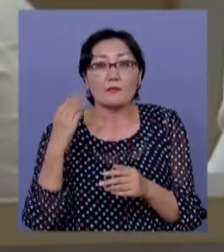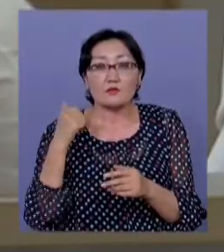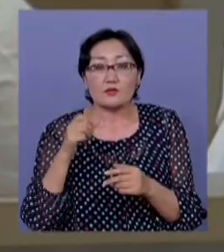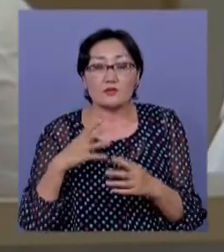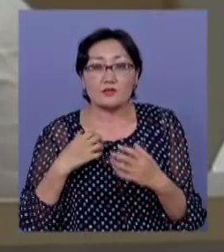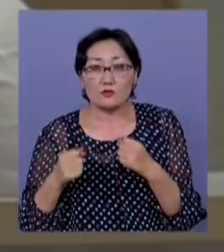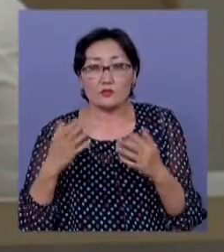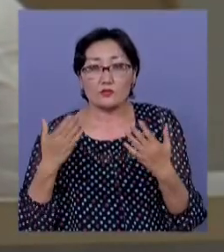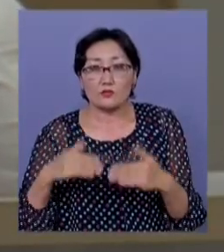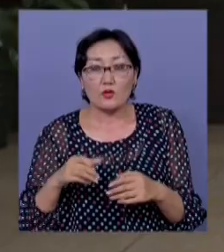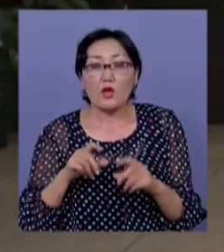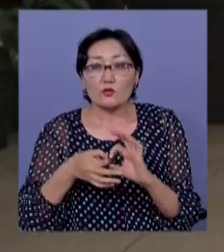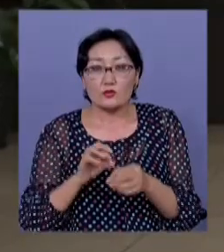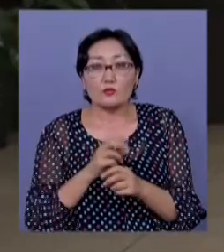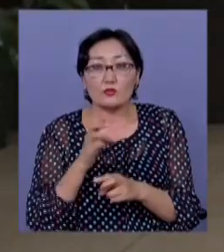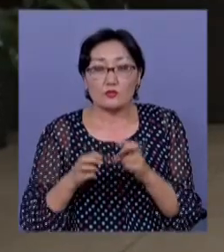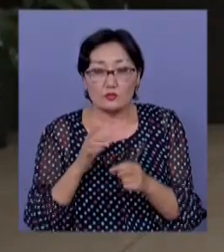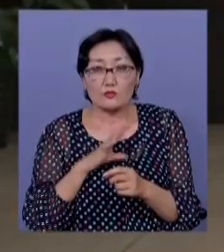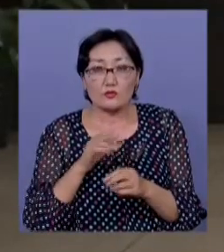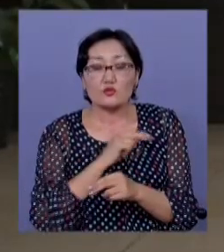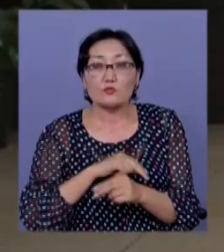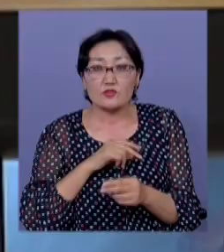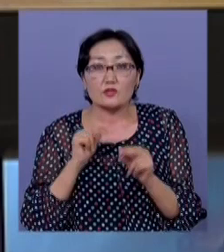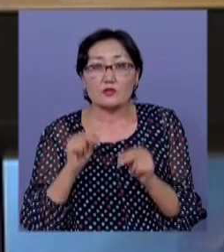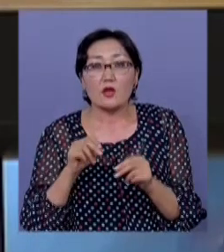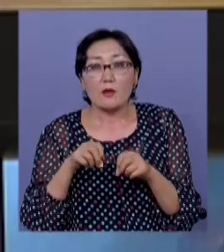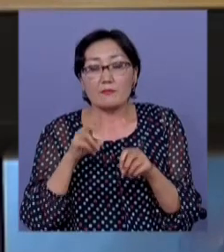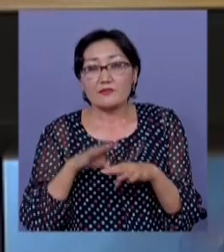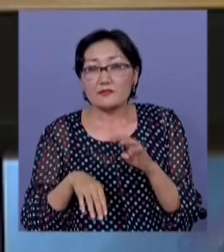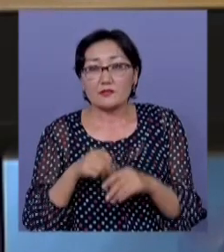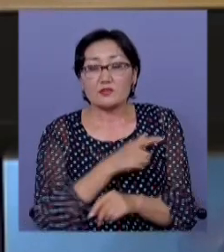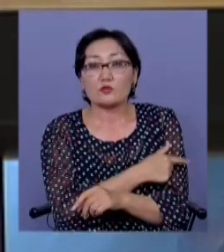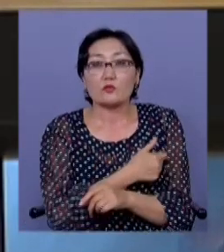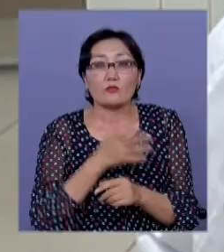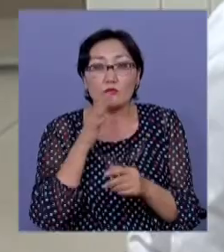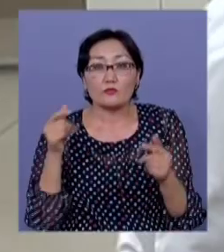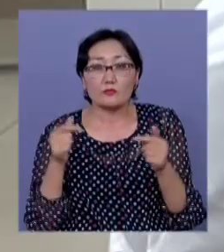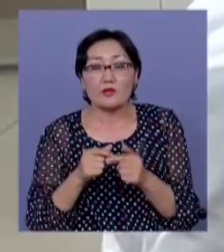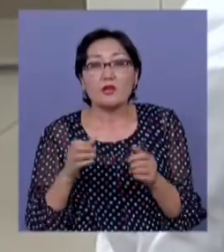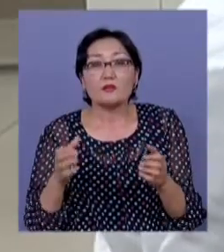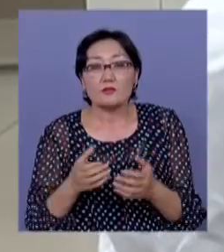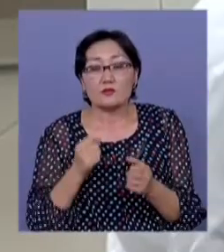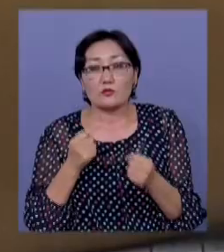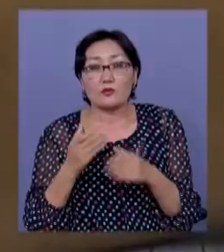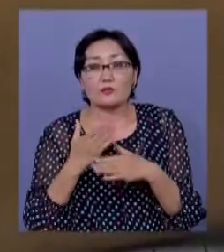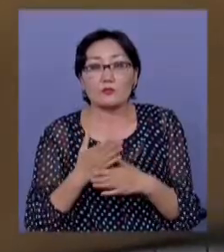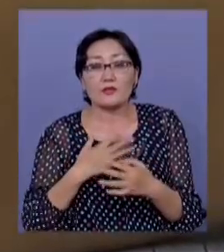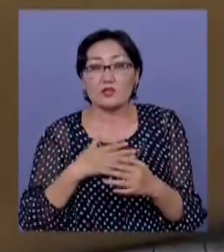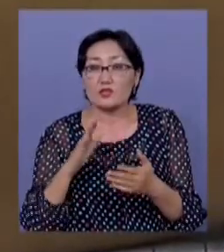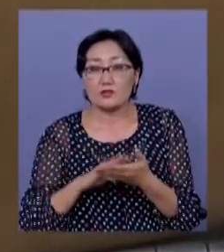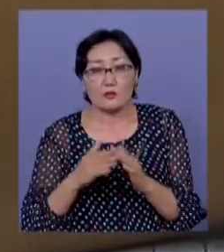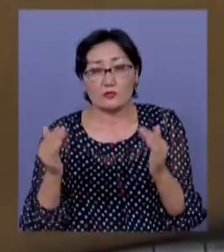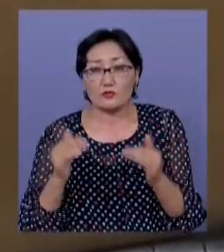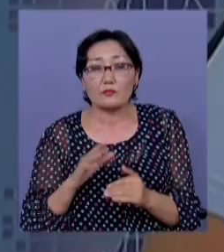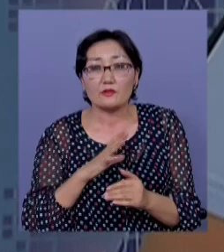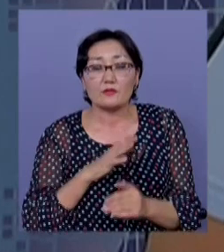беріп, күрделі ота жасатуға тура келген. Жұмысына адал кәсіби дәрігердің дер кезінде денсаулығыма араша түспегенде қазіргі халім мүшкіл болар ма еді